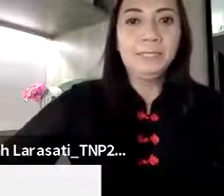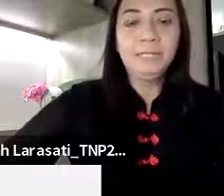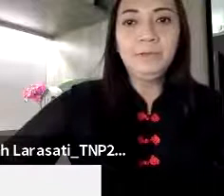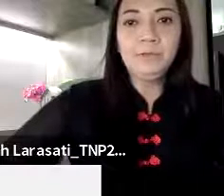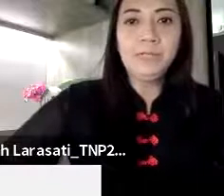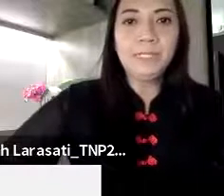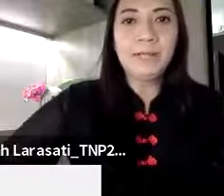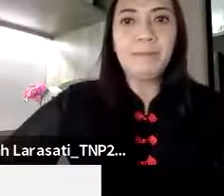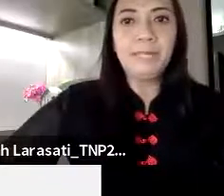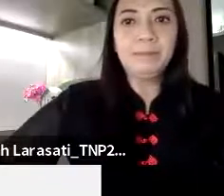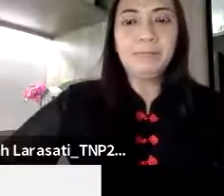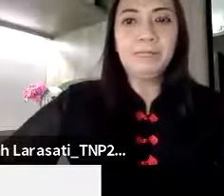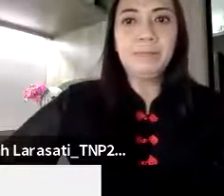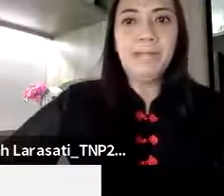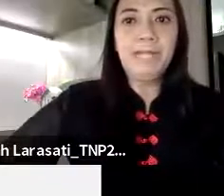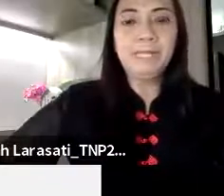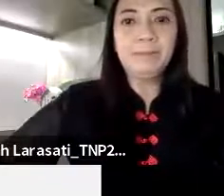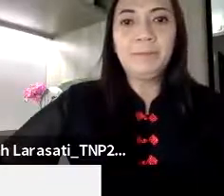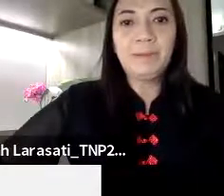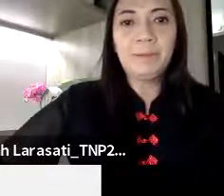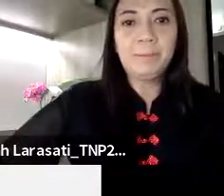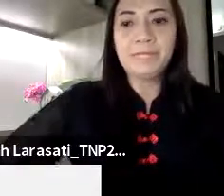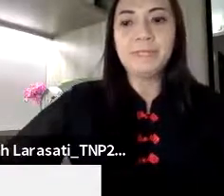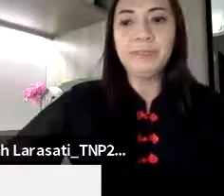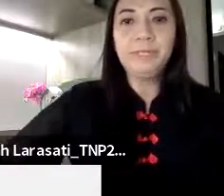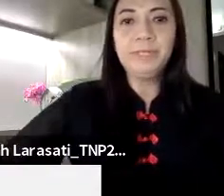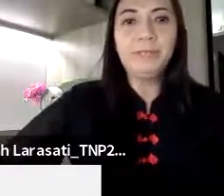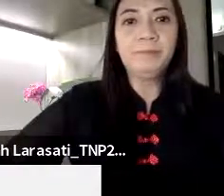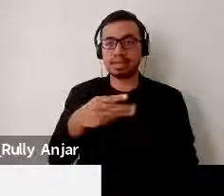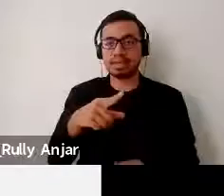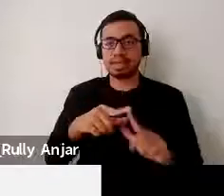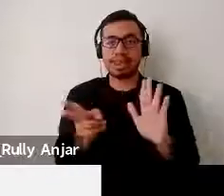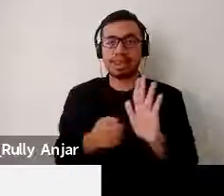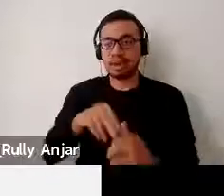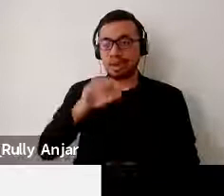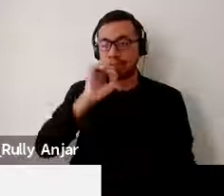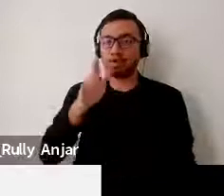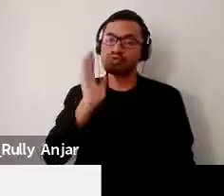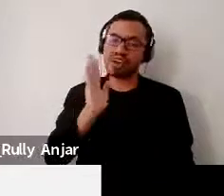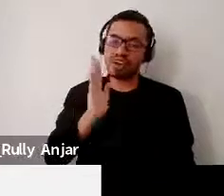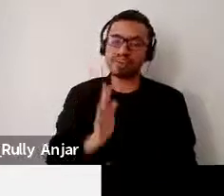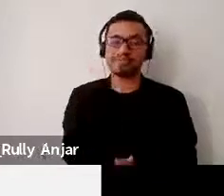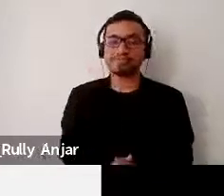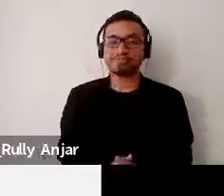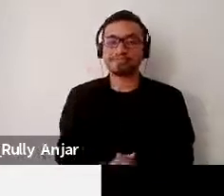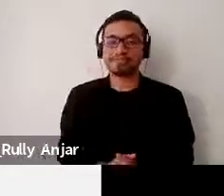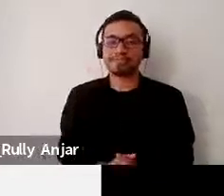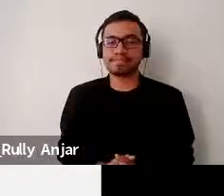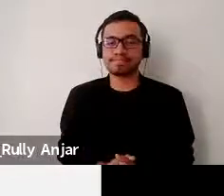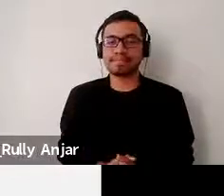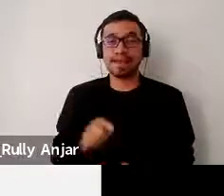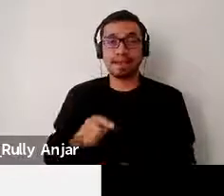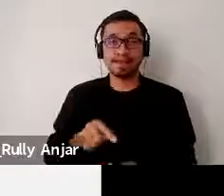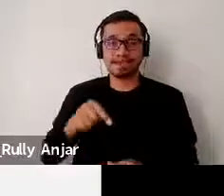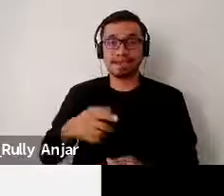Jadi tadi juga sudah disampaikan Pak Elan dan beberapa pembicara sebelumnya bahwa memang saat ini dunia termasuk Indonesia